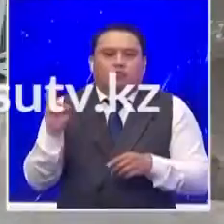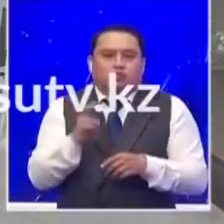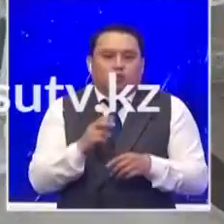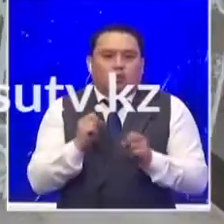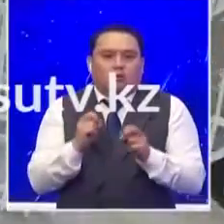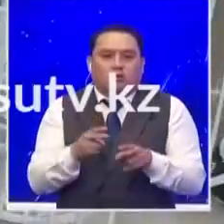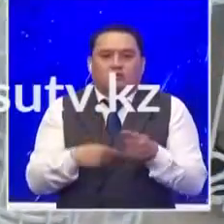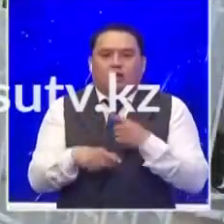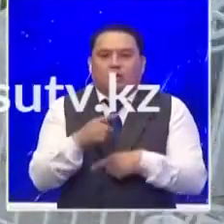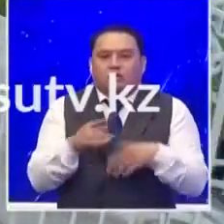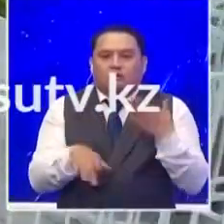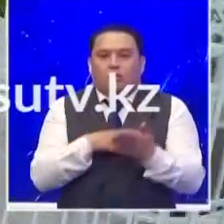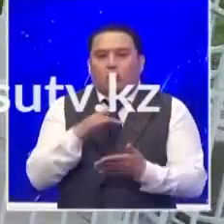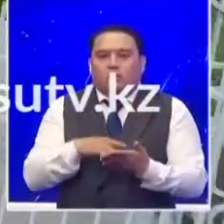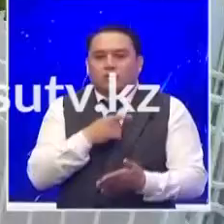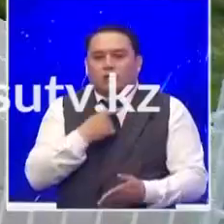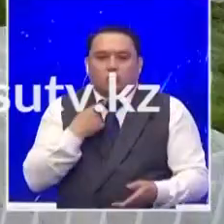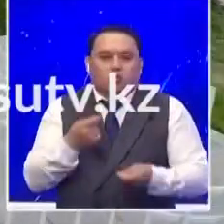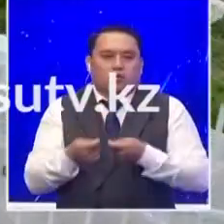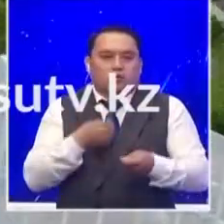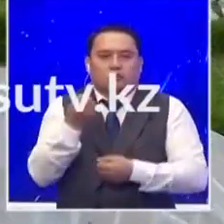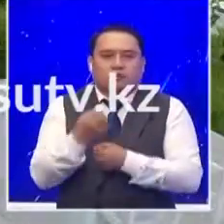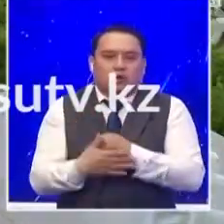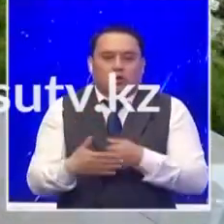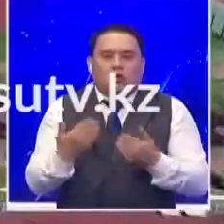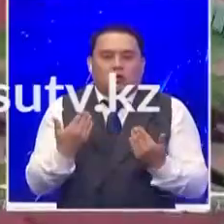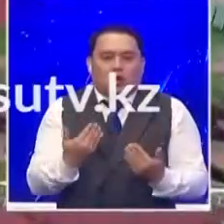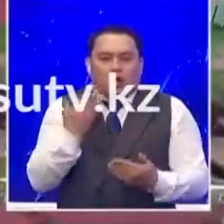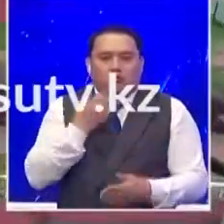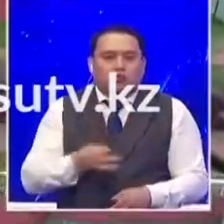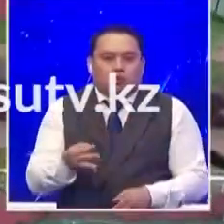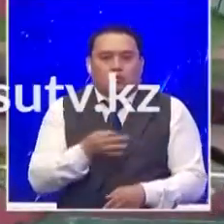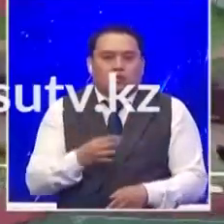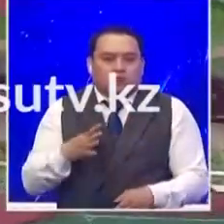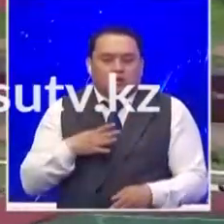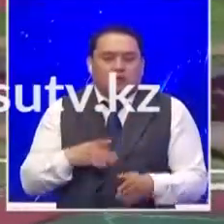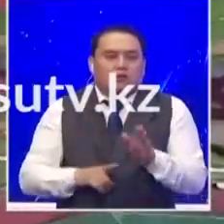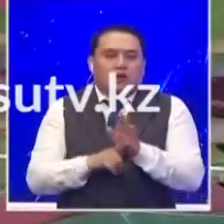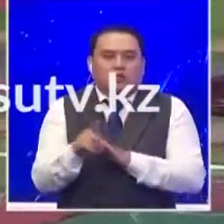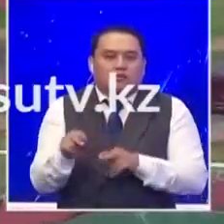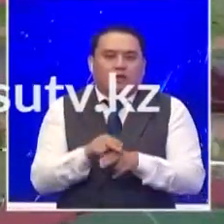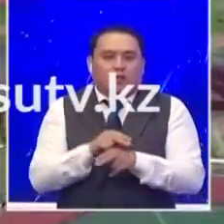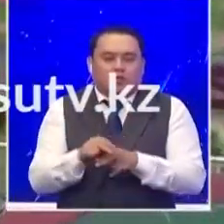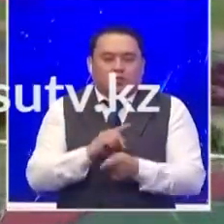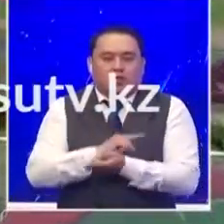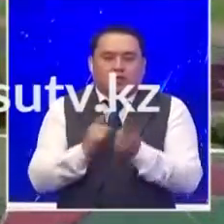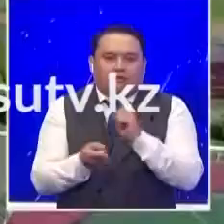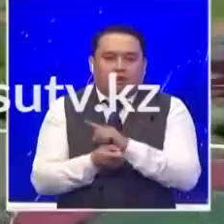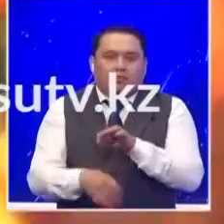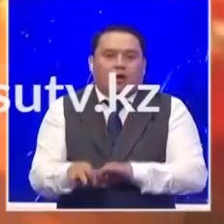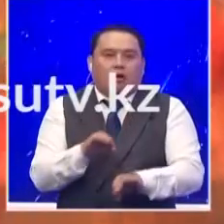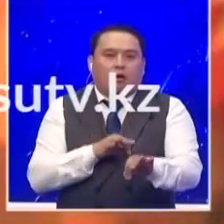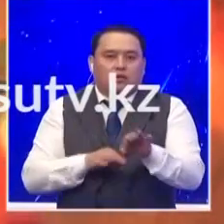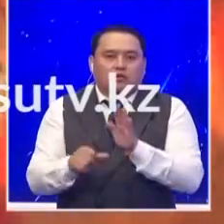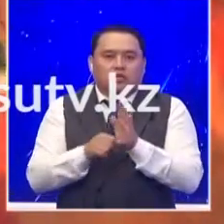стороной. С возвращением городу статуса административного центра, теперь уже Алматинской области, началась реализация грандиозных проектов.